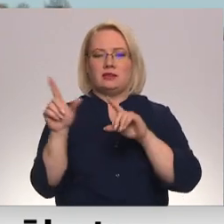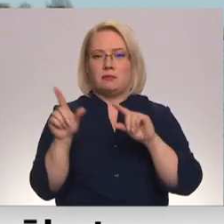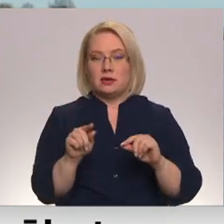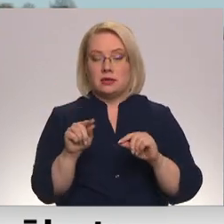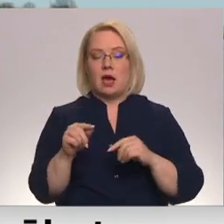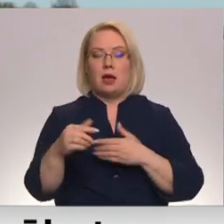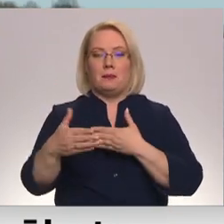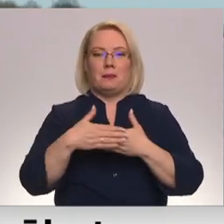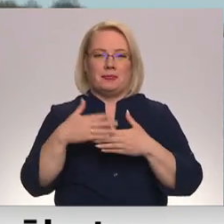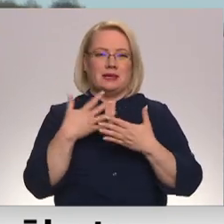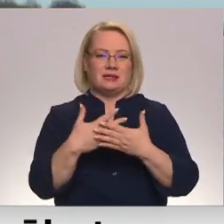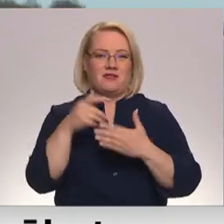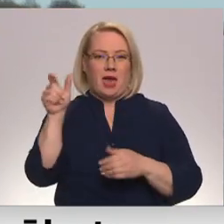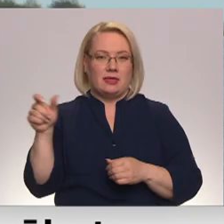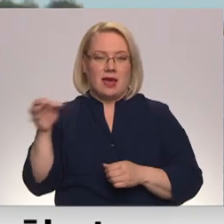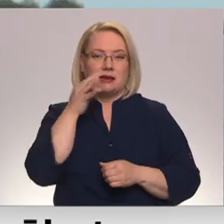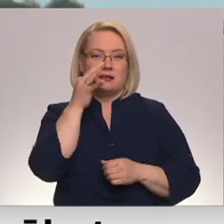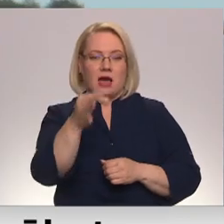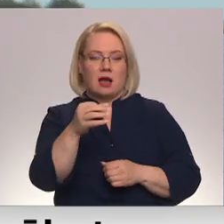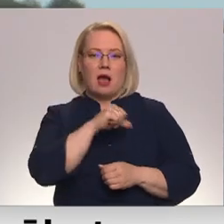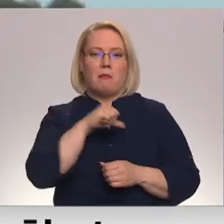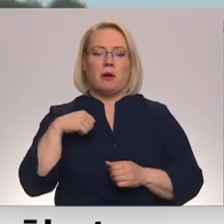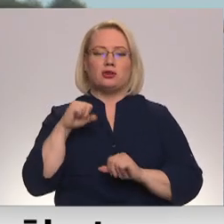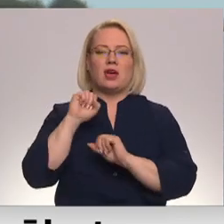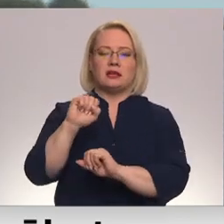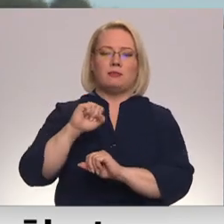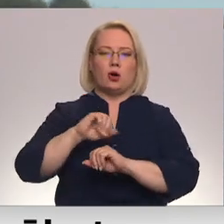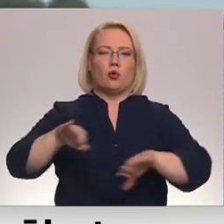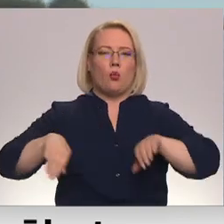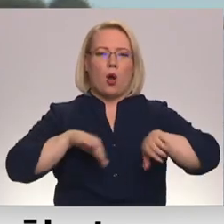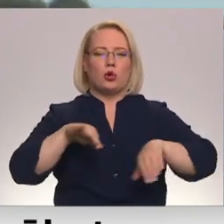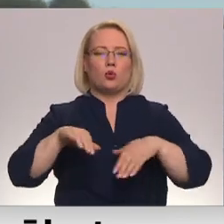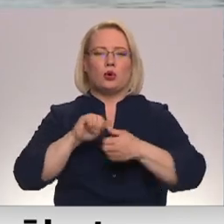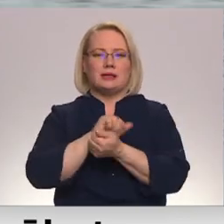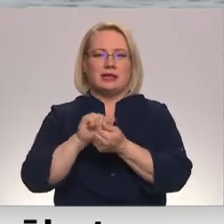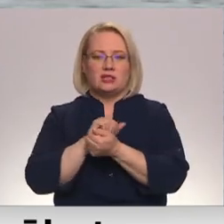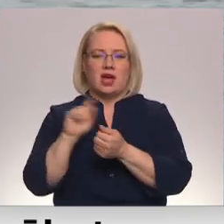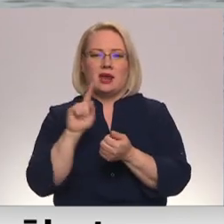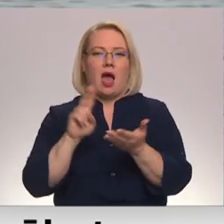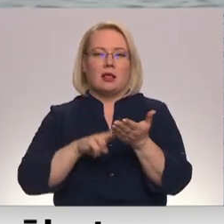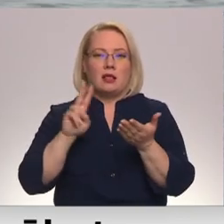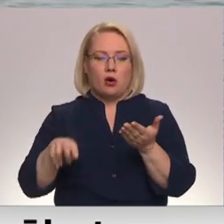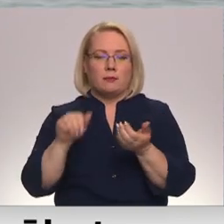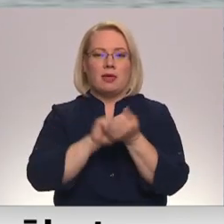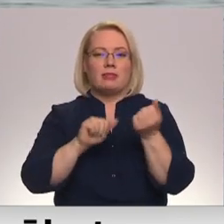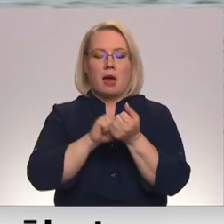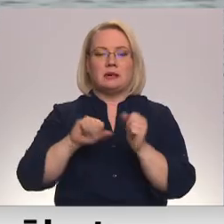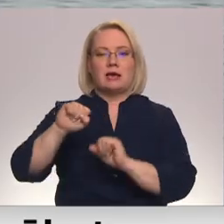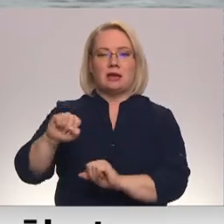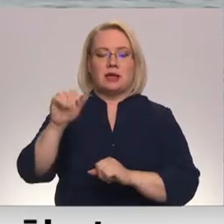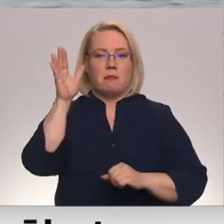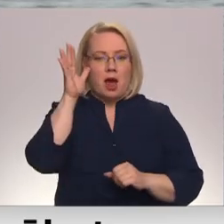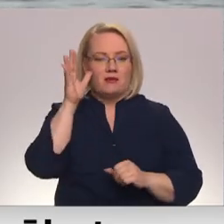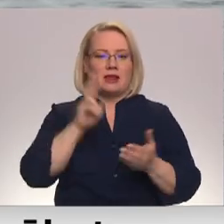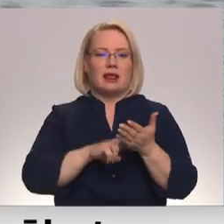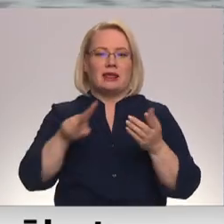Piekrastes zvejnieki RTV stāsta, ka paša aizsardzības roņu iznīcināšana jau it kā esot atļauta, tomēr dabas aizsardzības pārvalde